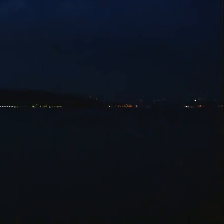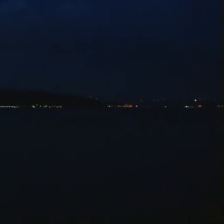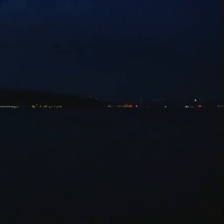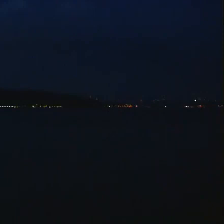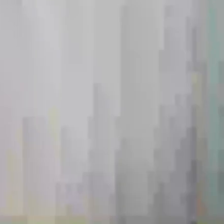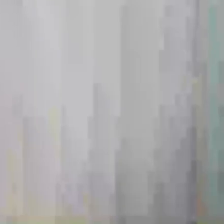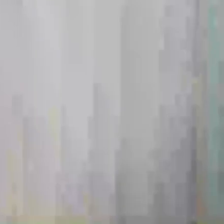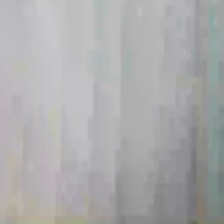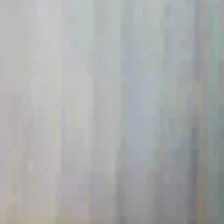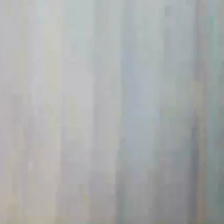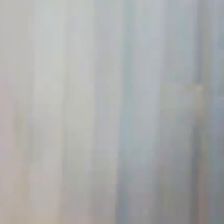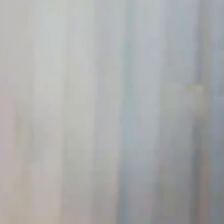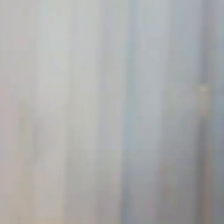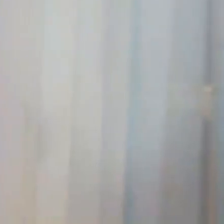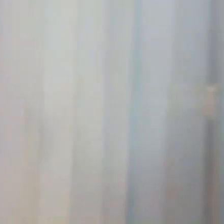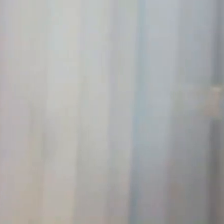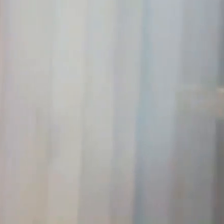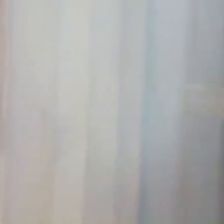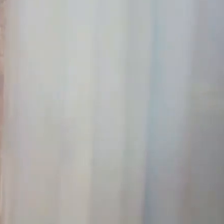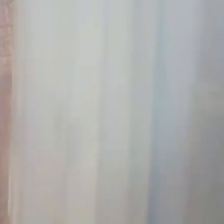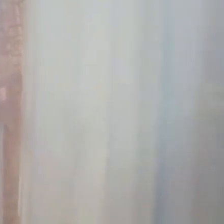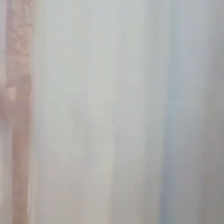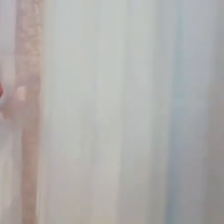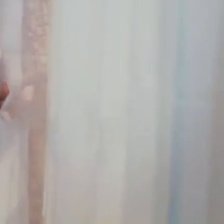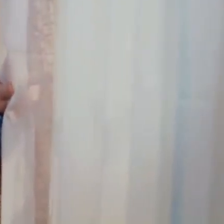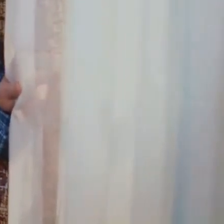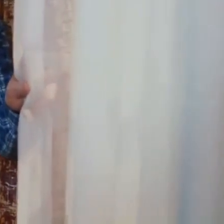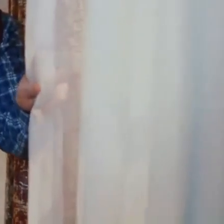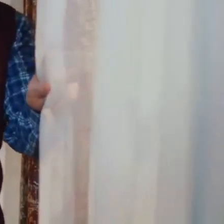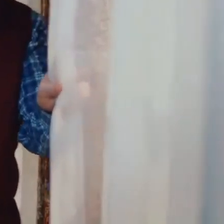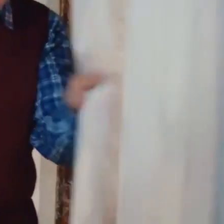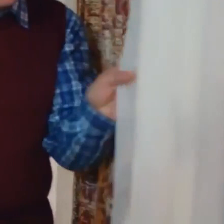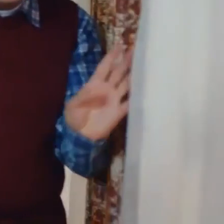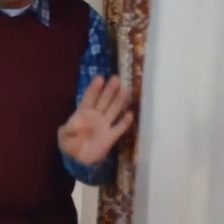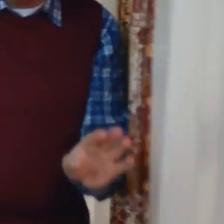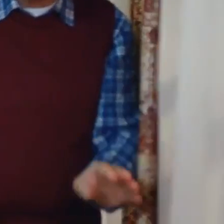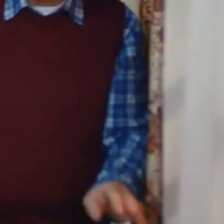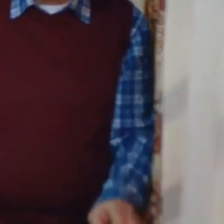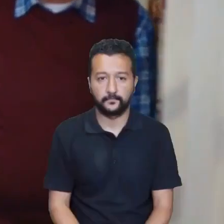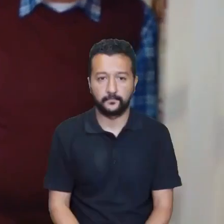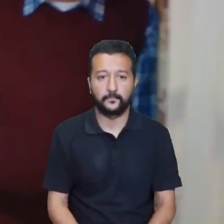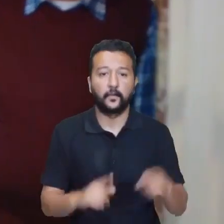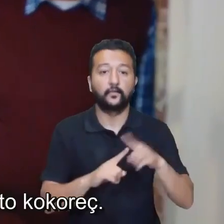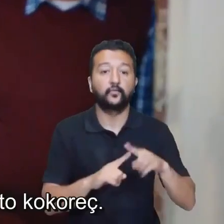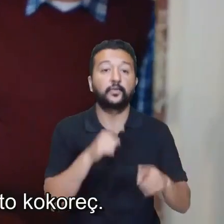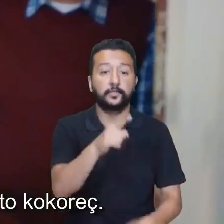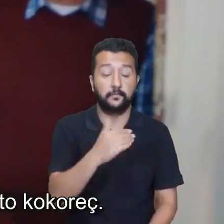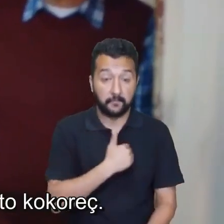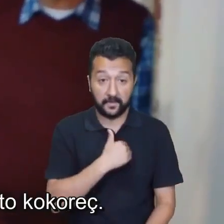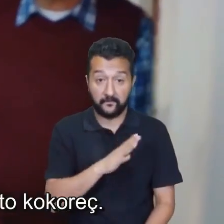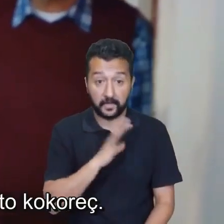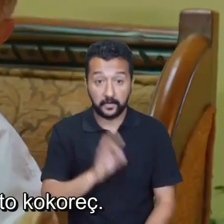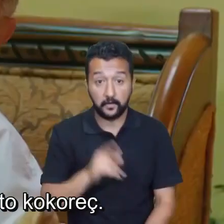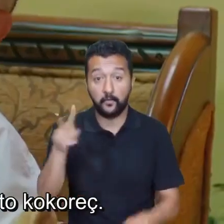Akşam saatleri dolunay denize vuruyor. Münir pencere kenarında perdeyi aralamış yol gözlüyor. Tuncay'cığım, ben var